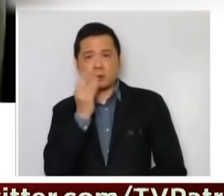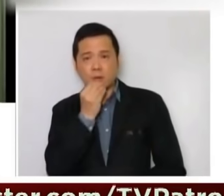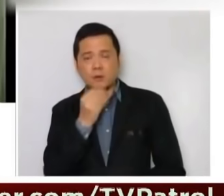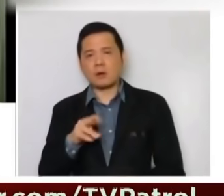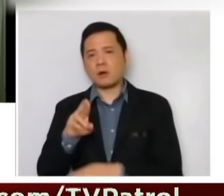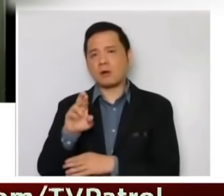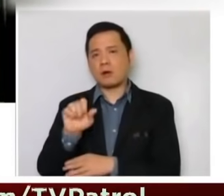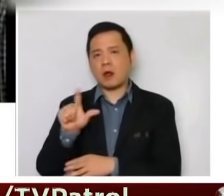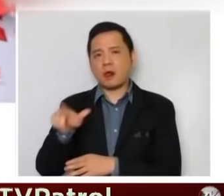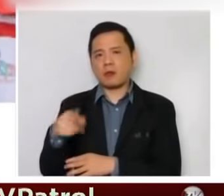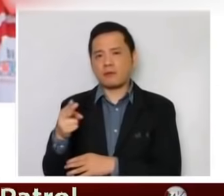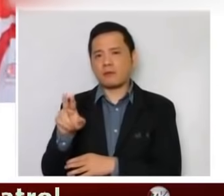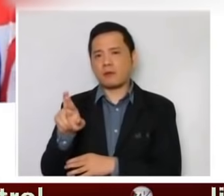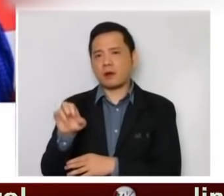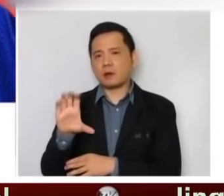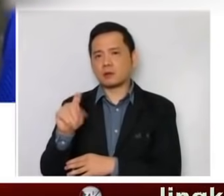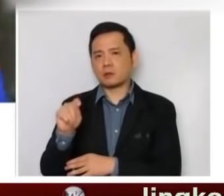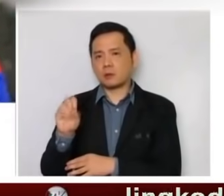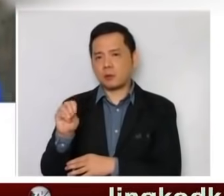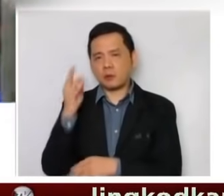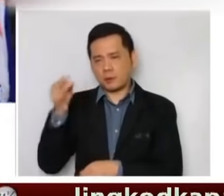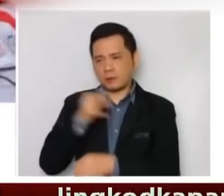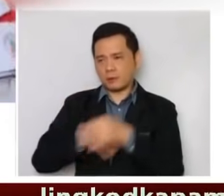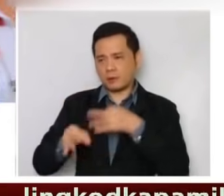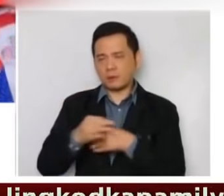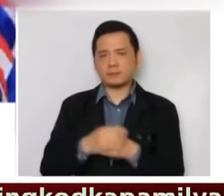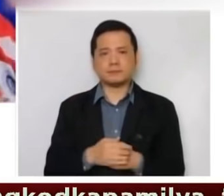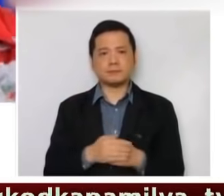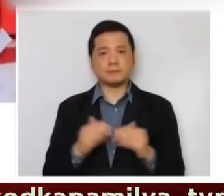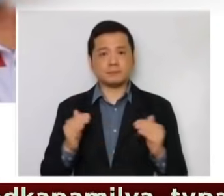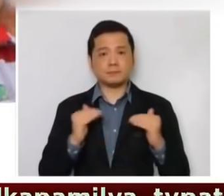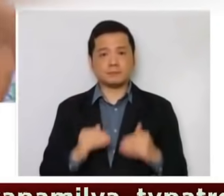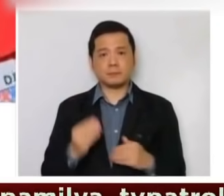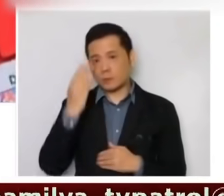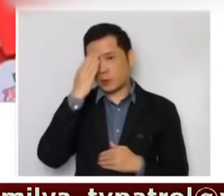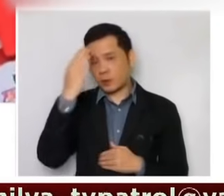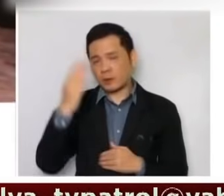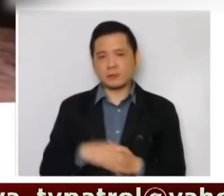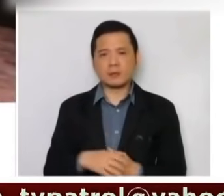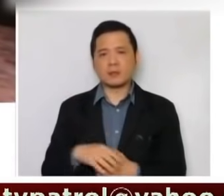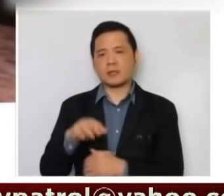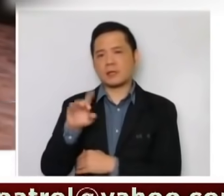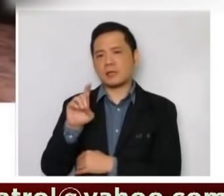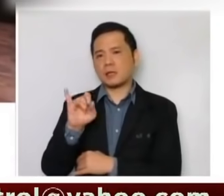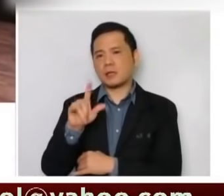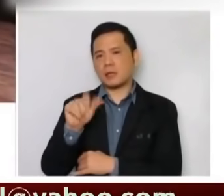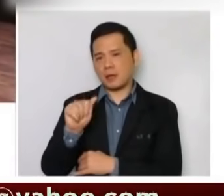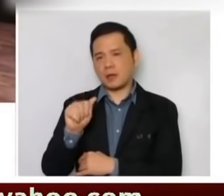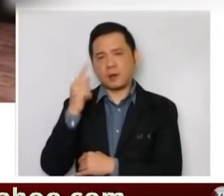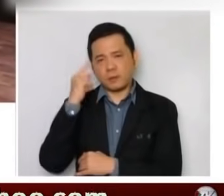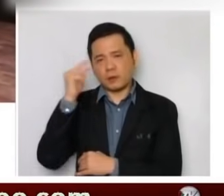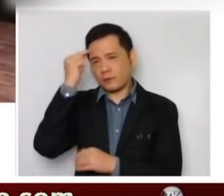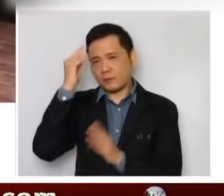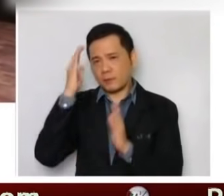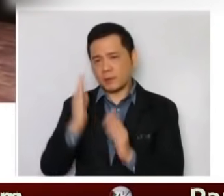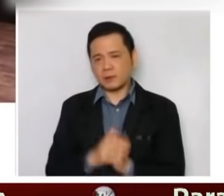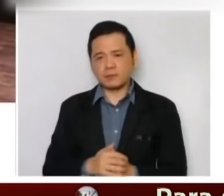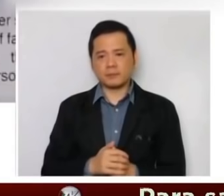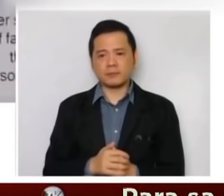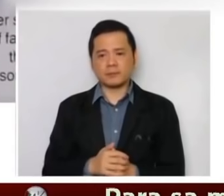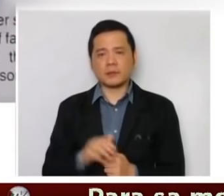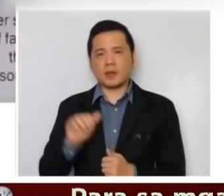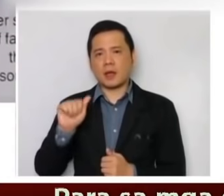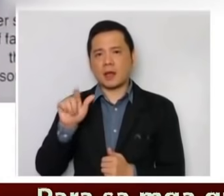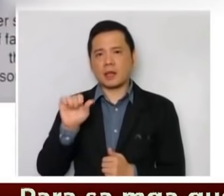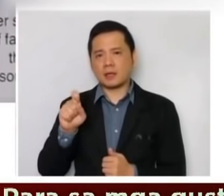sa iiwan ng pwesto. Sa Bulacan, tatakbo muli si Daniel Fernando bilang gobernador. Ang incumbent na bukal ng lalawigan na si Alex